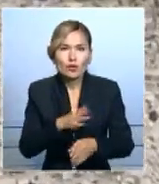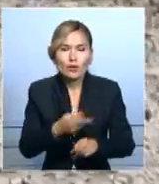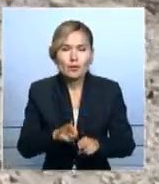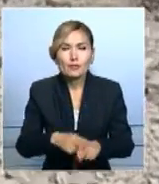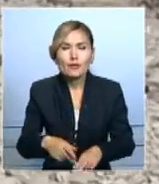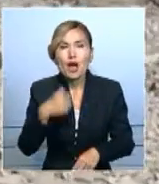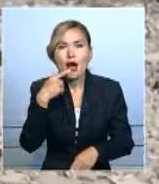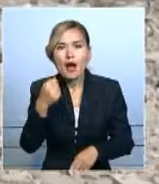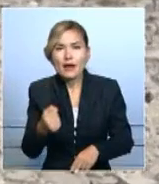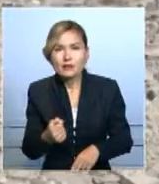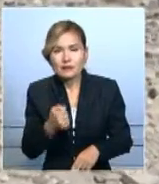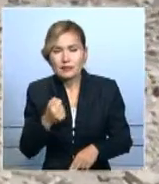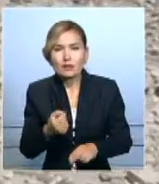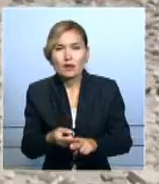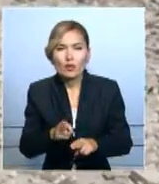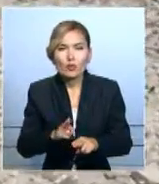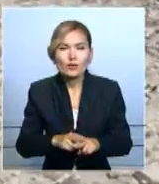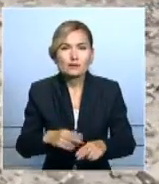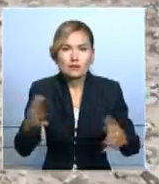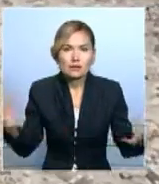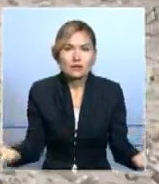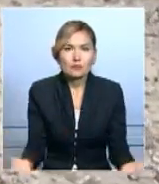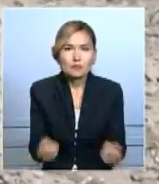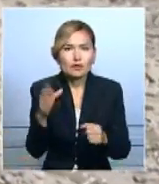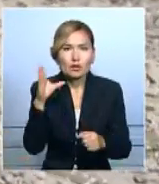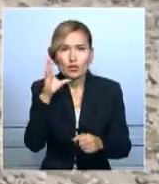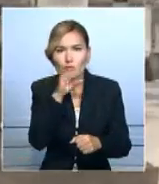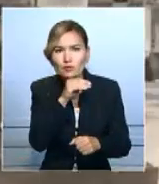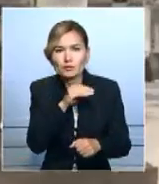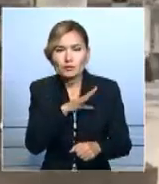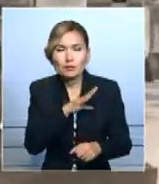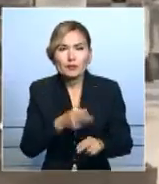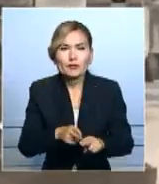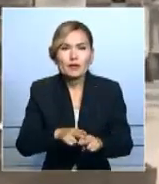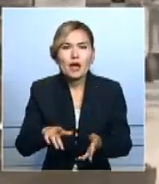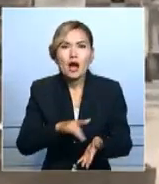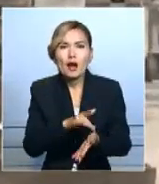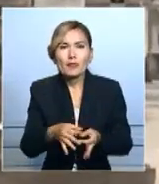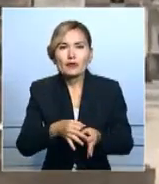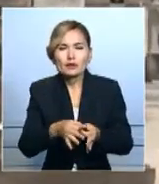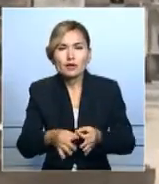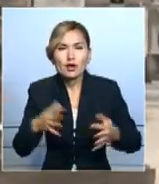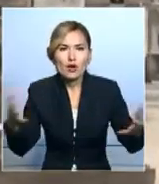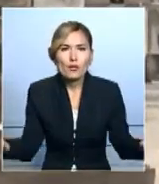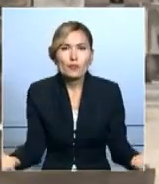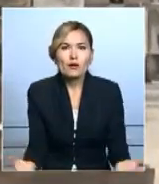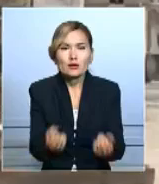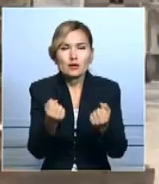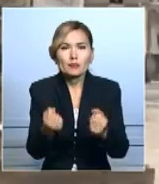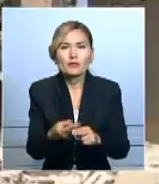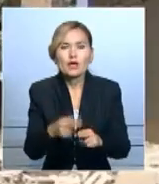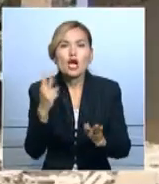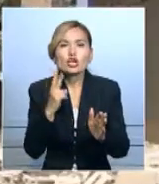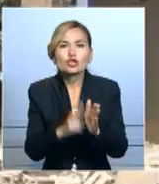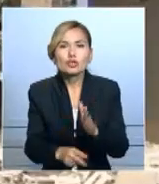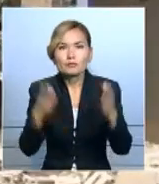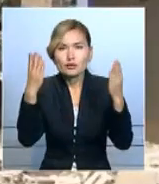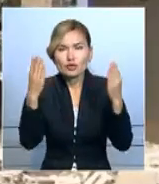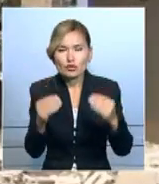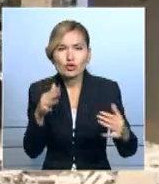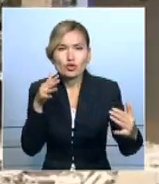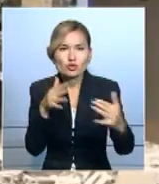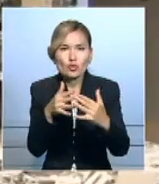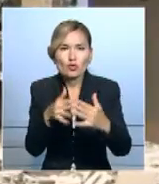жандарды әскерилерге қарсы тірі қалқан ретінде пайдаланбақ болған. Жалпы Манбидж қаласын азат ету үшін қос тарап 70 күн бойы